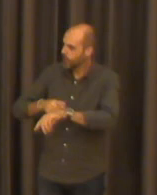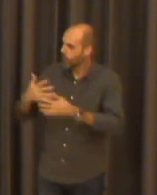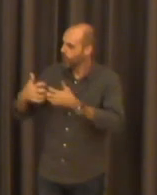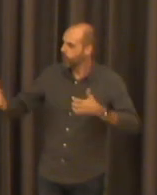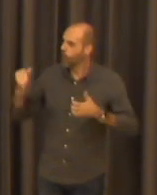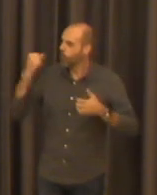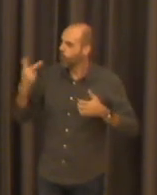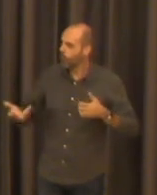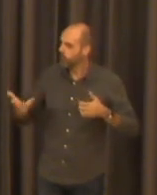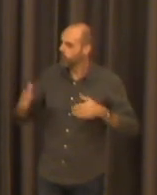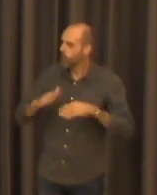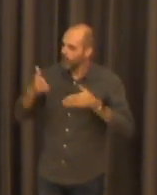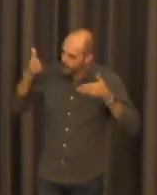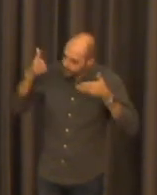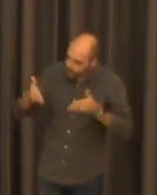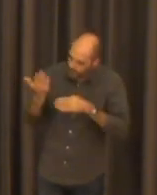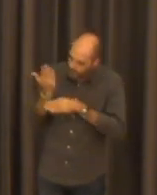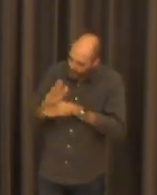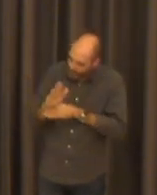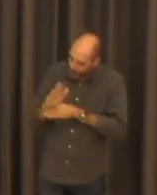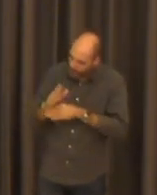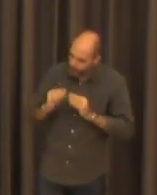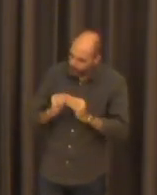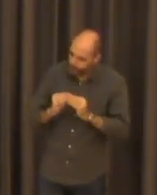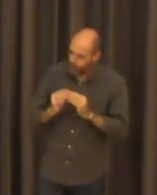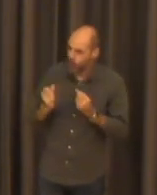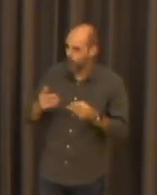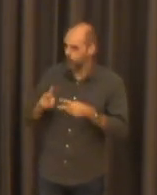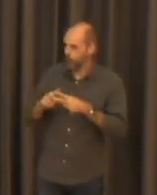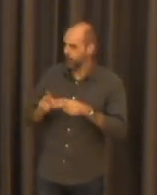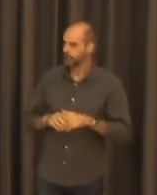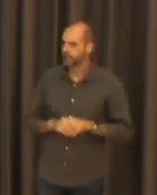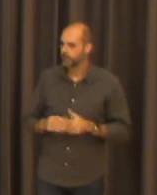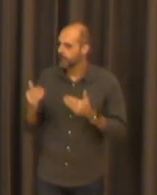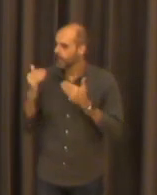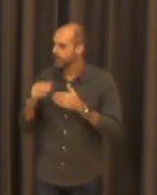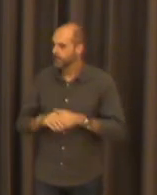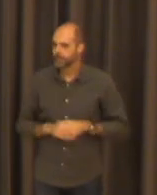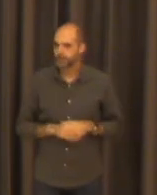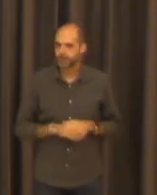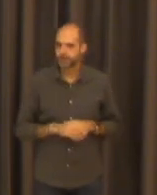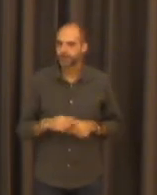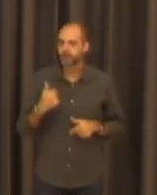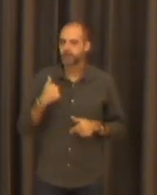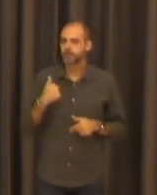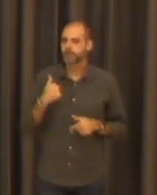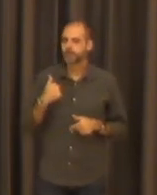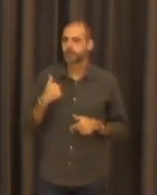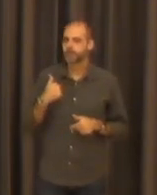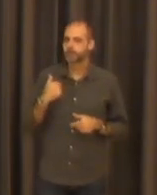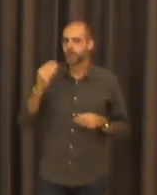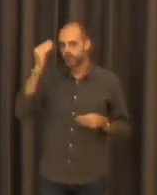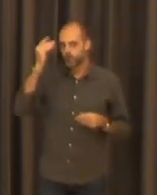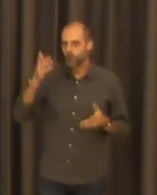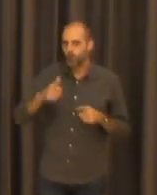va dedicar només a aquesta presentació? Només això. Moltes gràcies. Tinc l'impressió que se m'està fent una entrevista